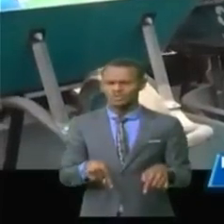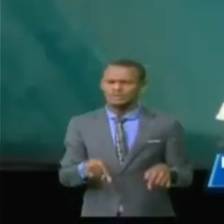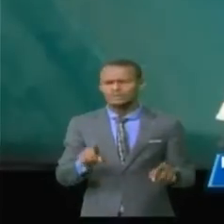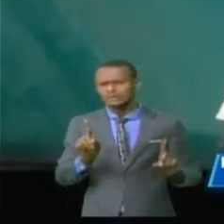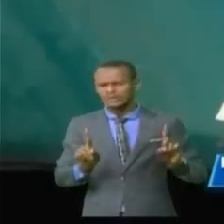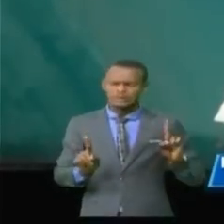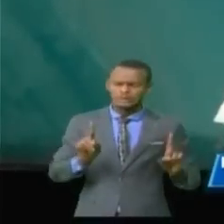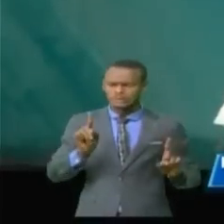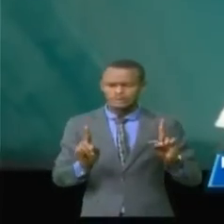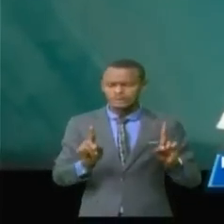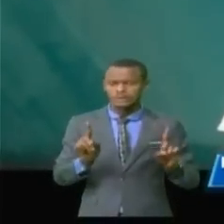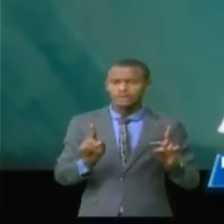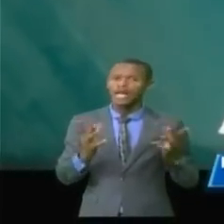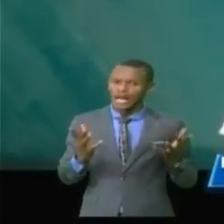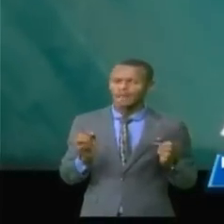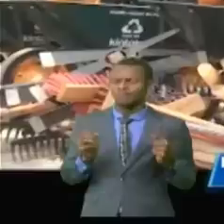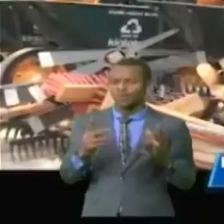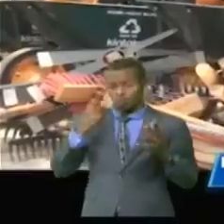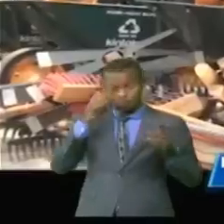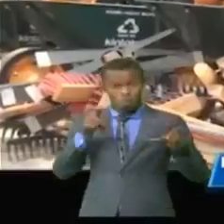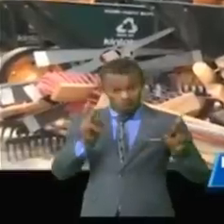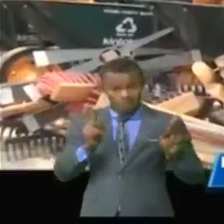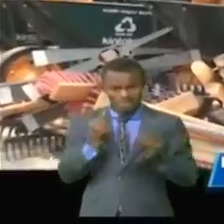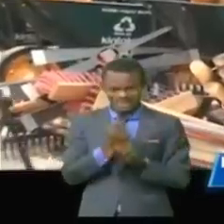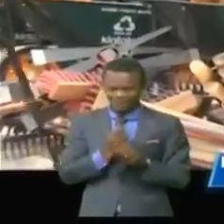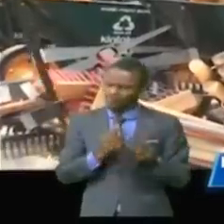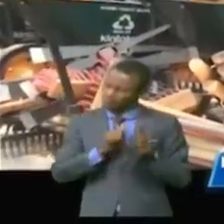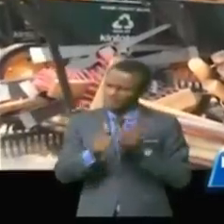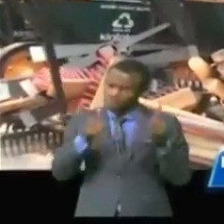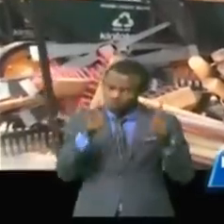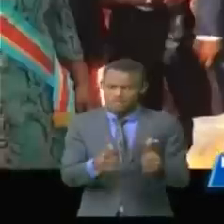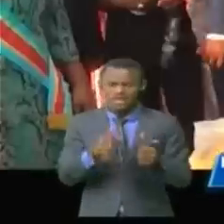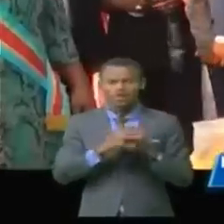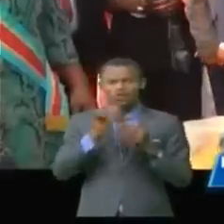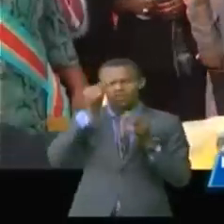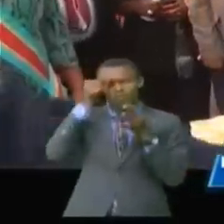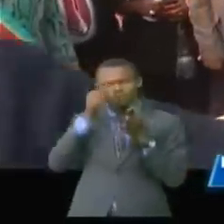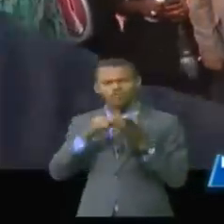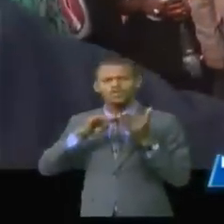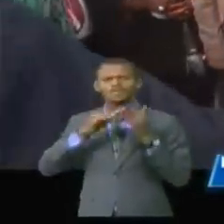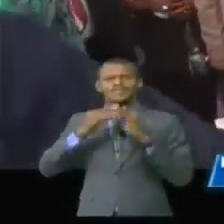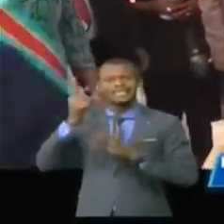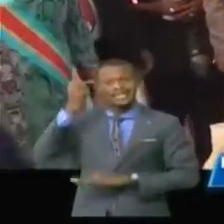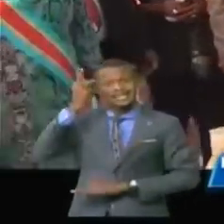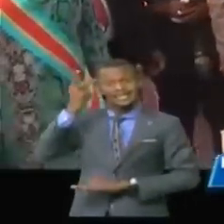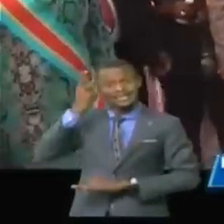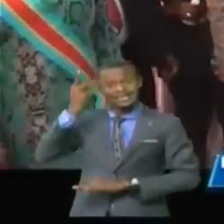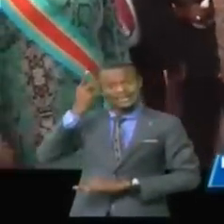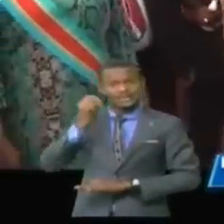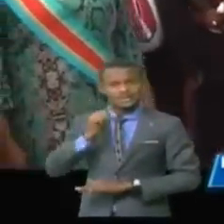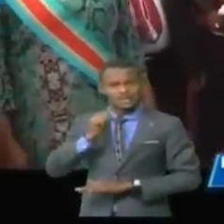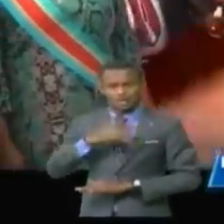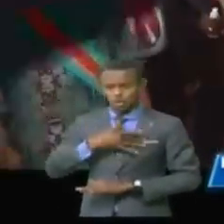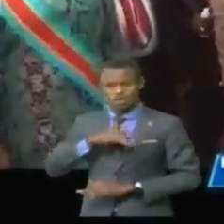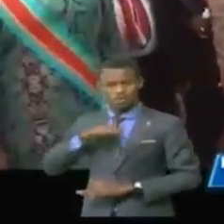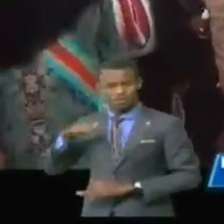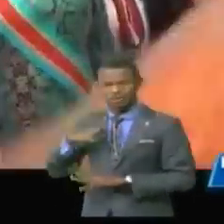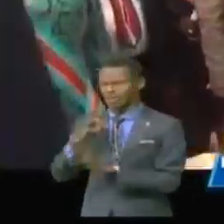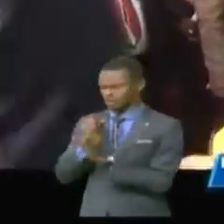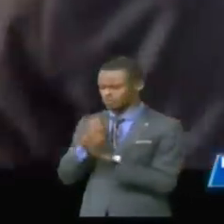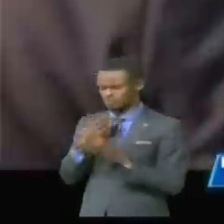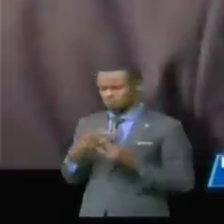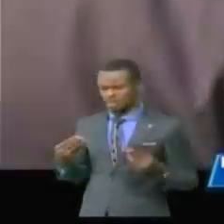Kinshasa. Pour oxygéner ces programmes, le gouverneur de la ville-province de Kinshasa, Gentil Ngobilambaka, a réceptionné les